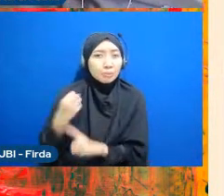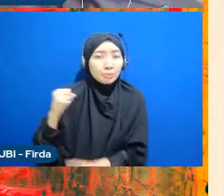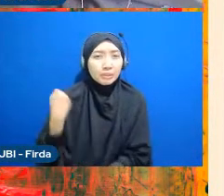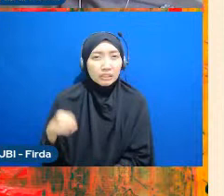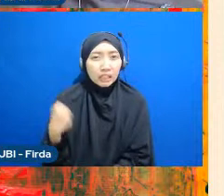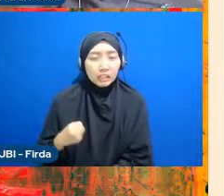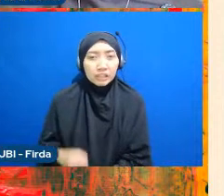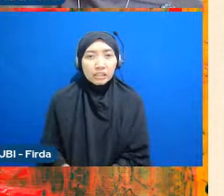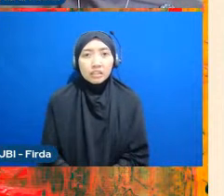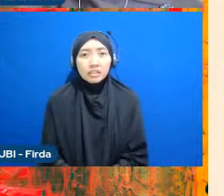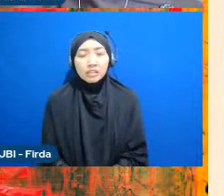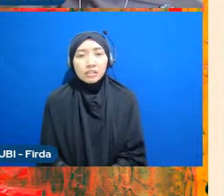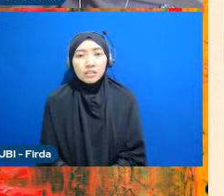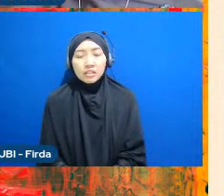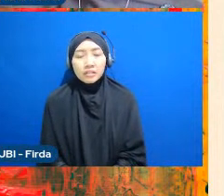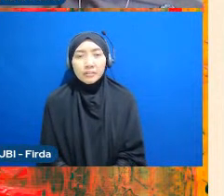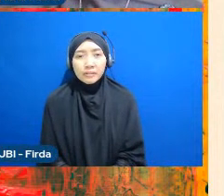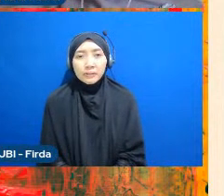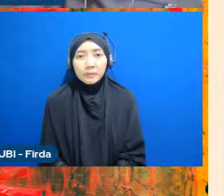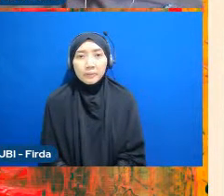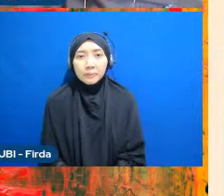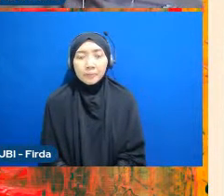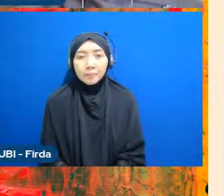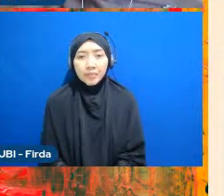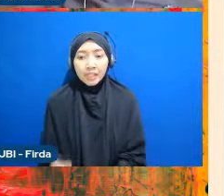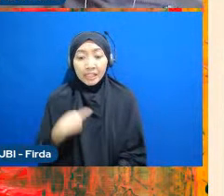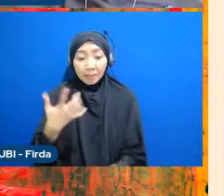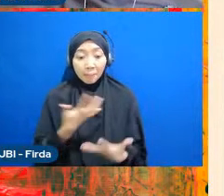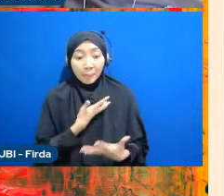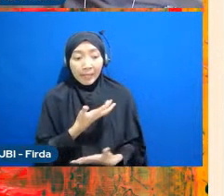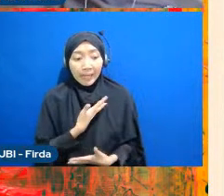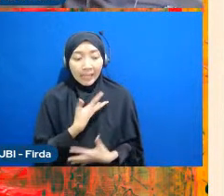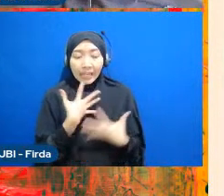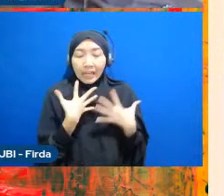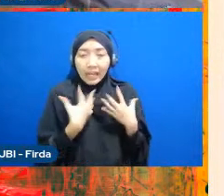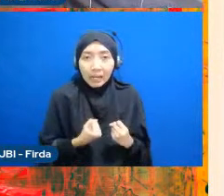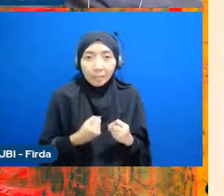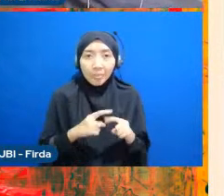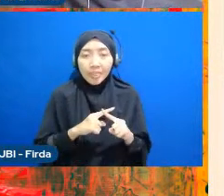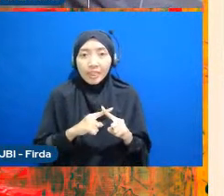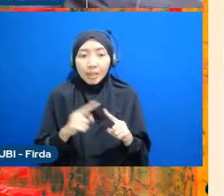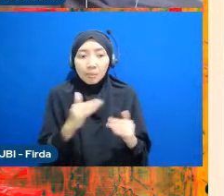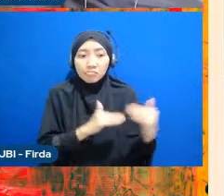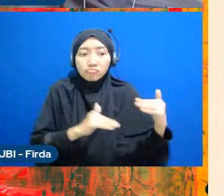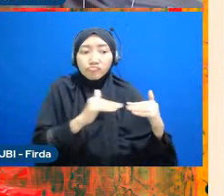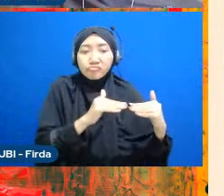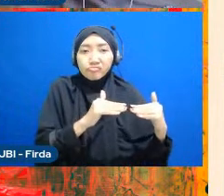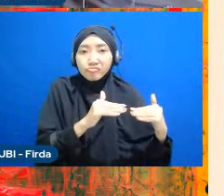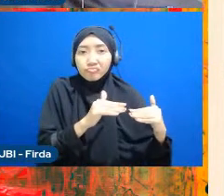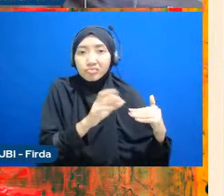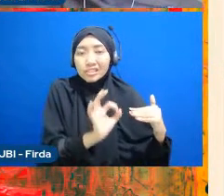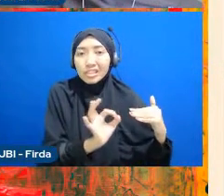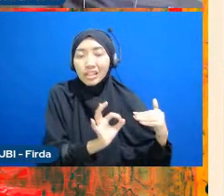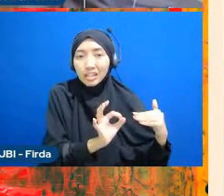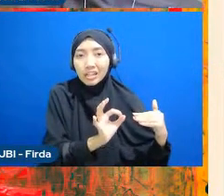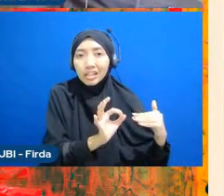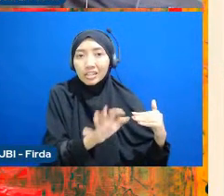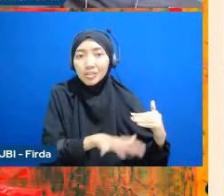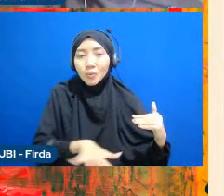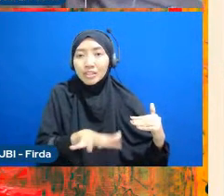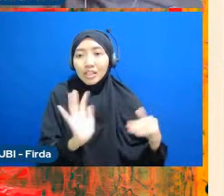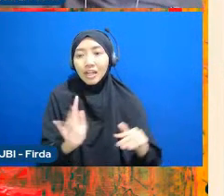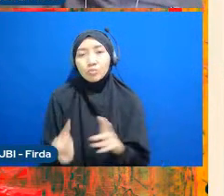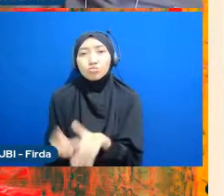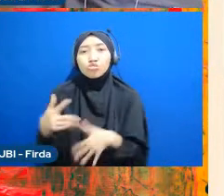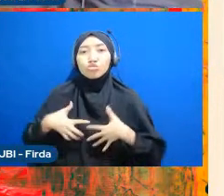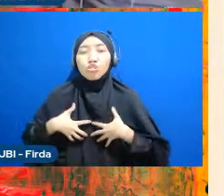seperti itu. Jadi ada sesuatu yang kita inginkan, kita harapkan, namun tidak sesuai dengan kondisinya, itu bisa memancing muncul